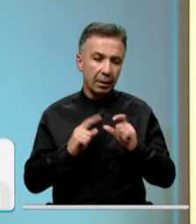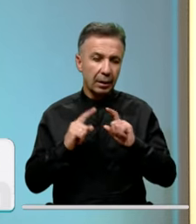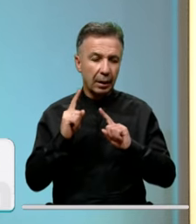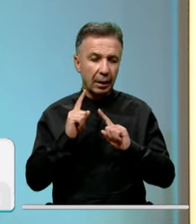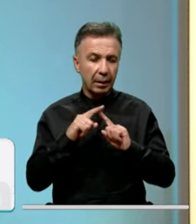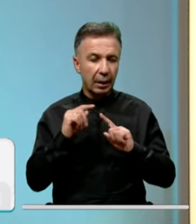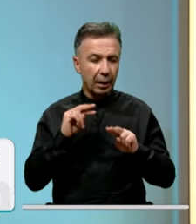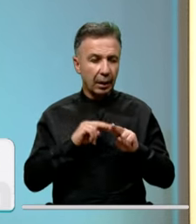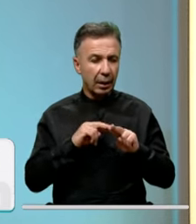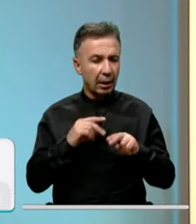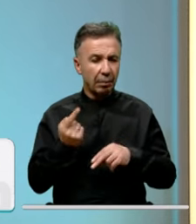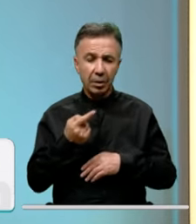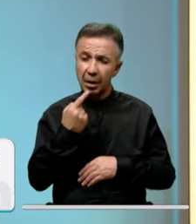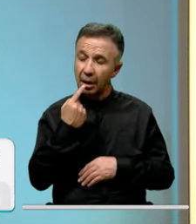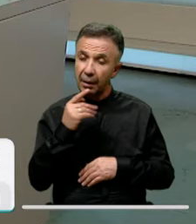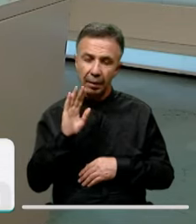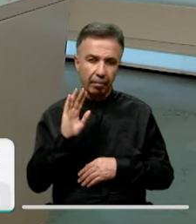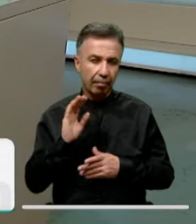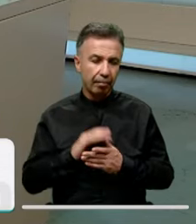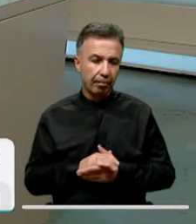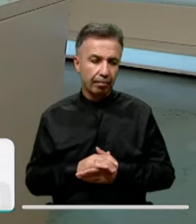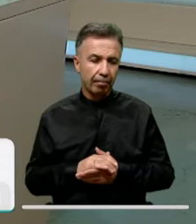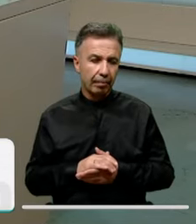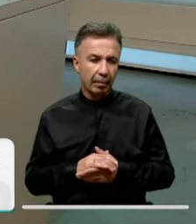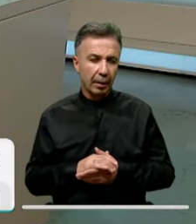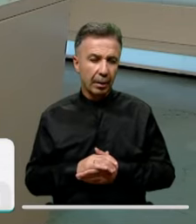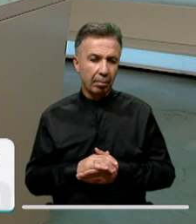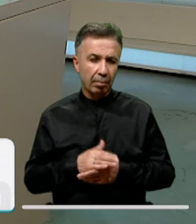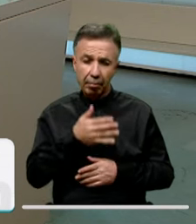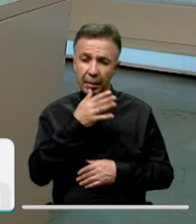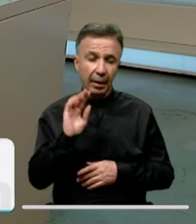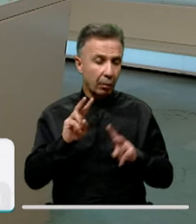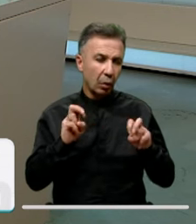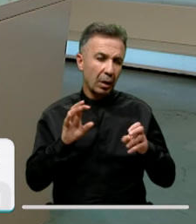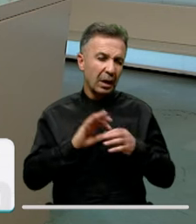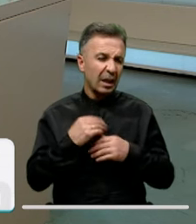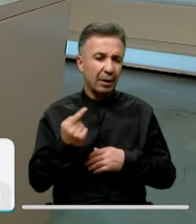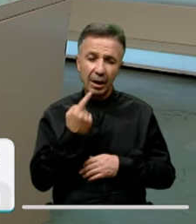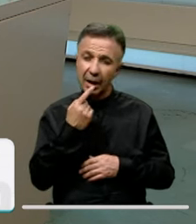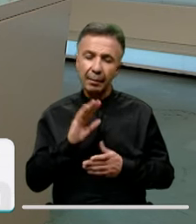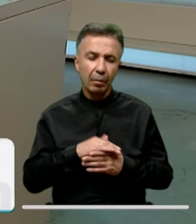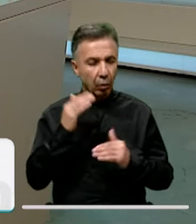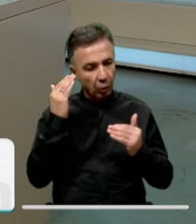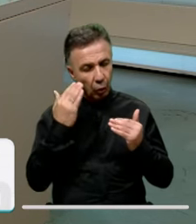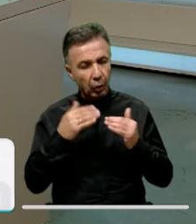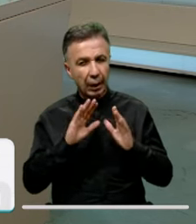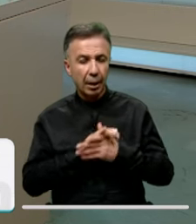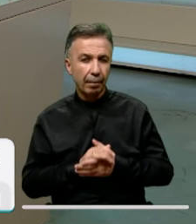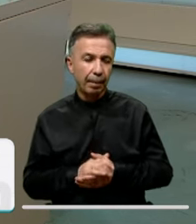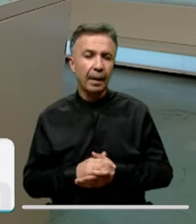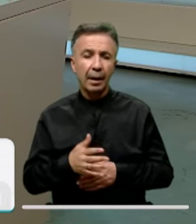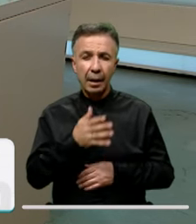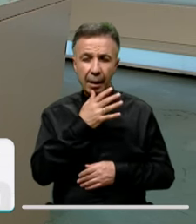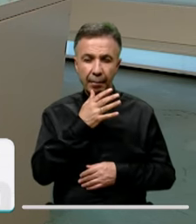şey söyleyemem, incelemediğim bir konuyla alakalı bir şey söylemem uygun değil.